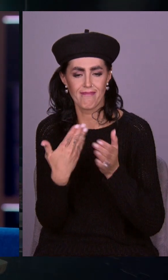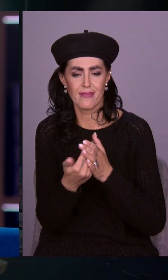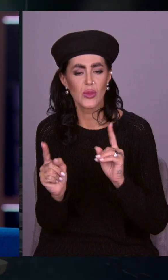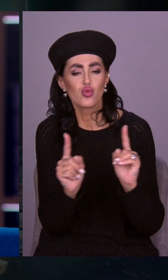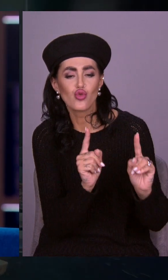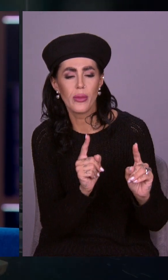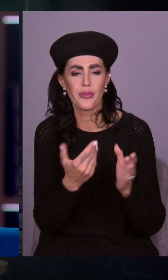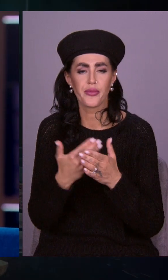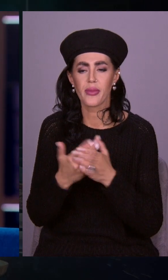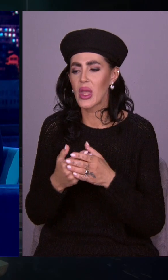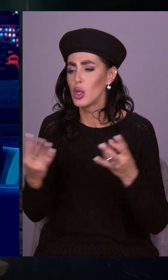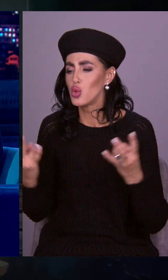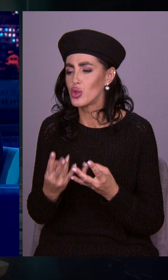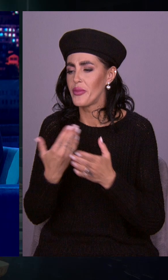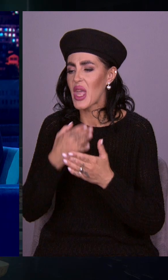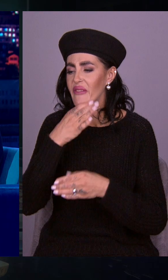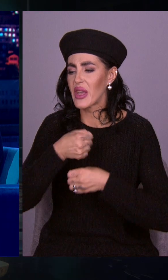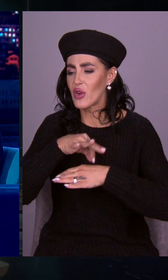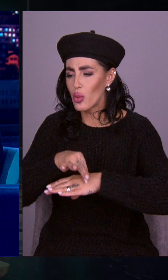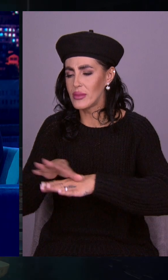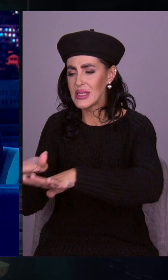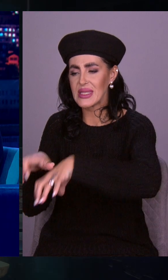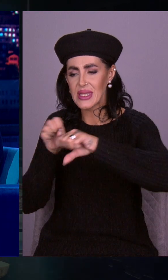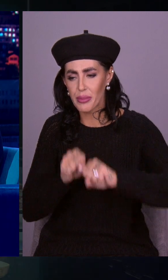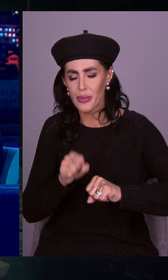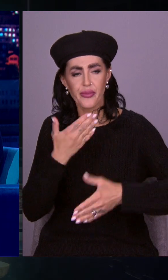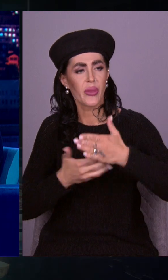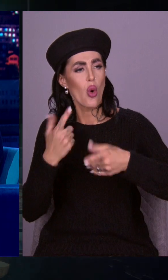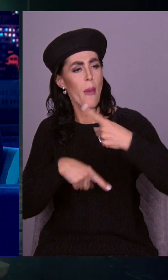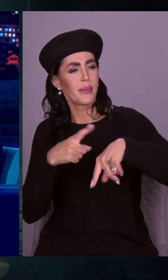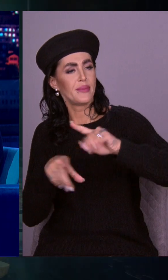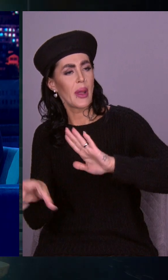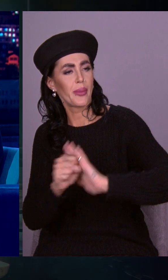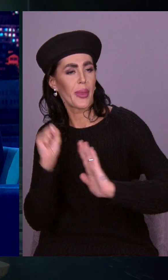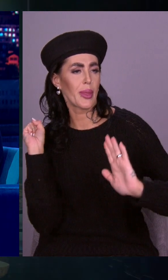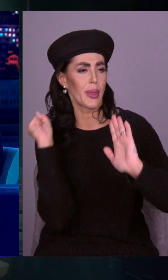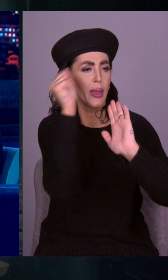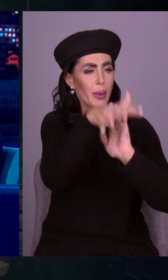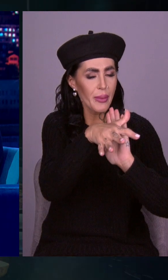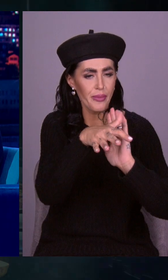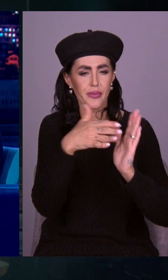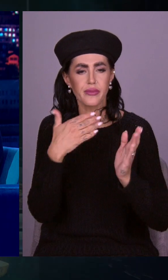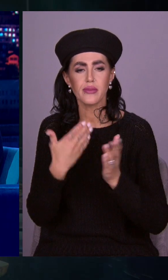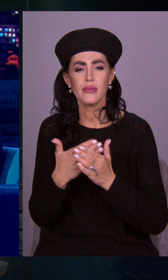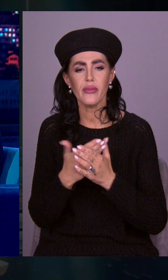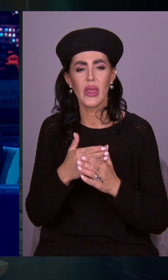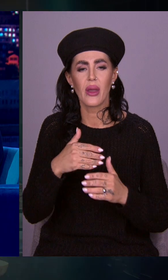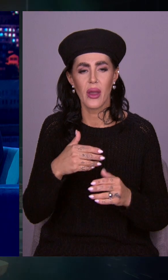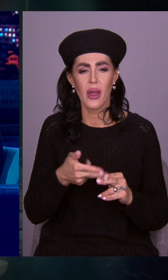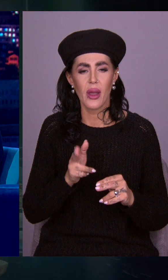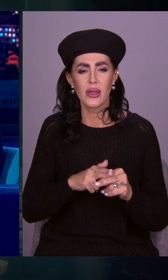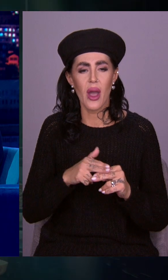так? Забрати мене з МВЦ, відвести в бункер. В телецентрі